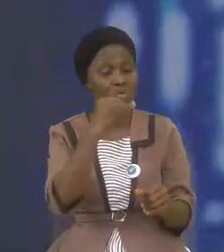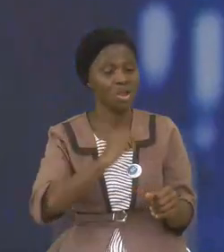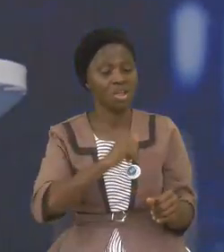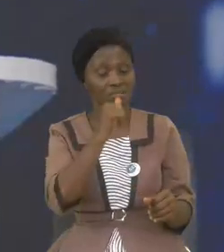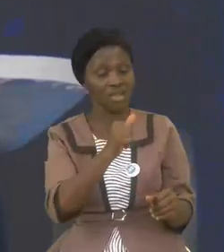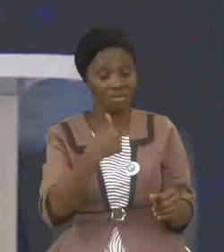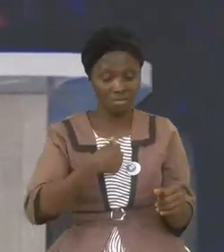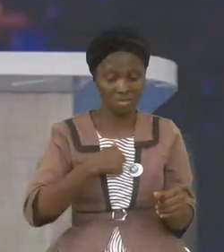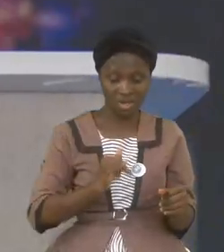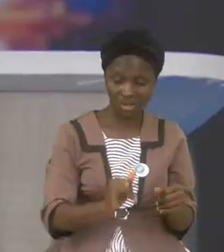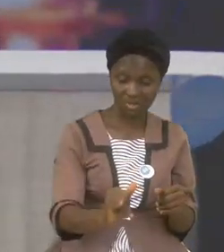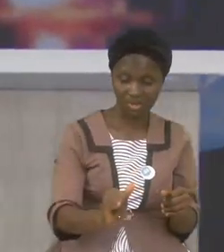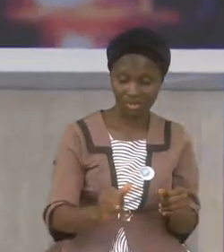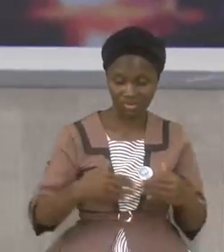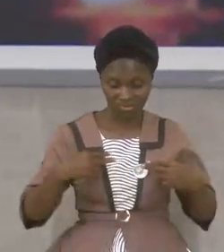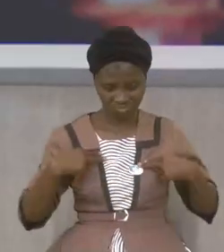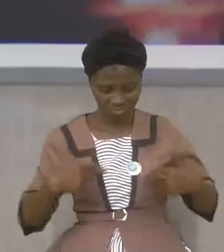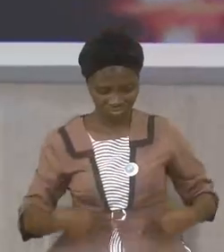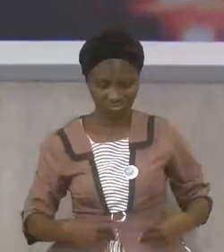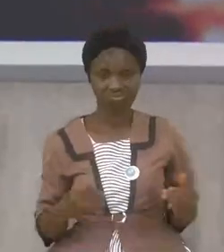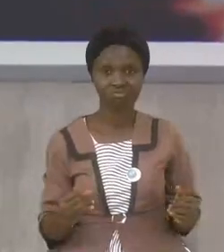Les trois premiers mois de l'année, rien ne s'est produit.